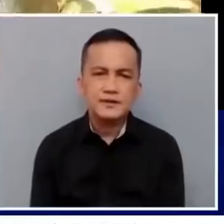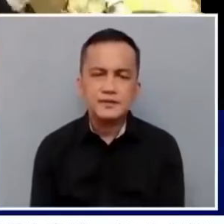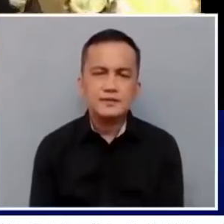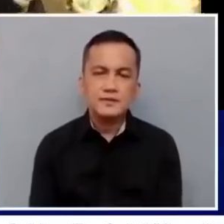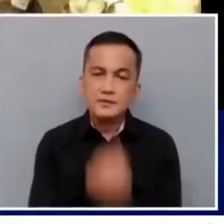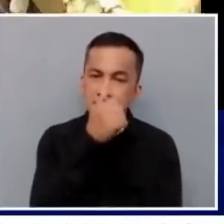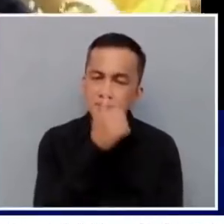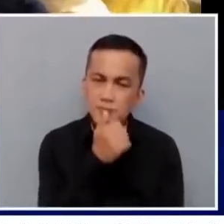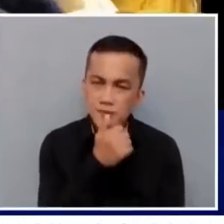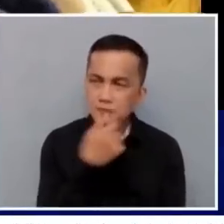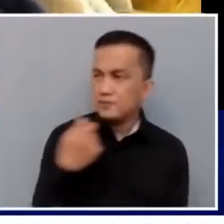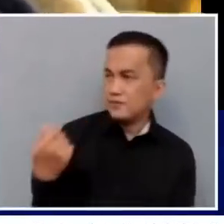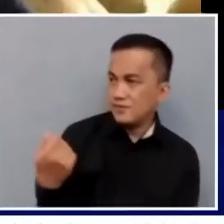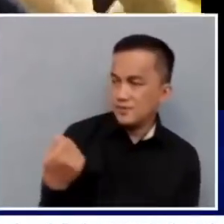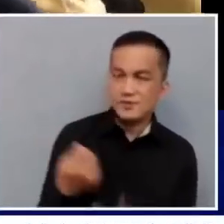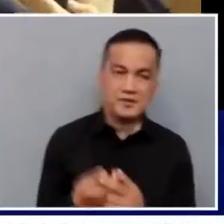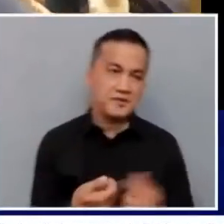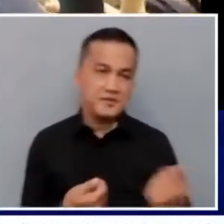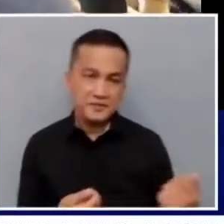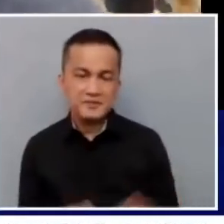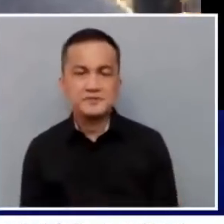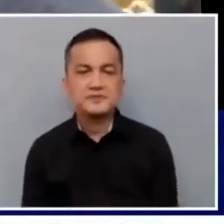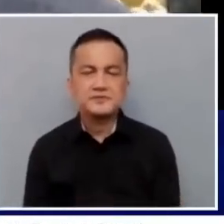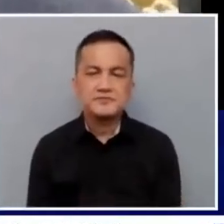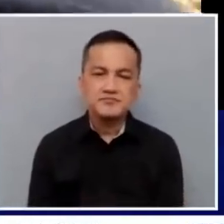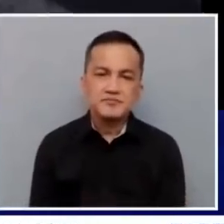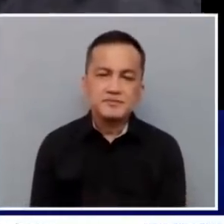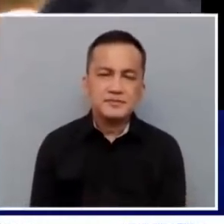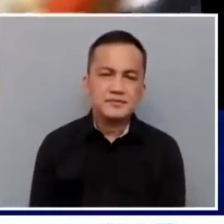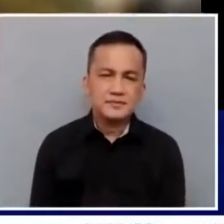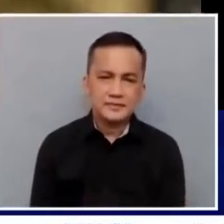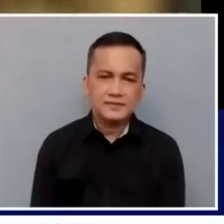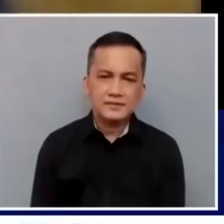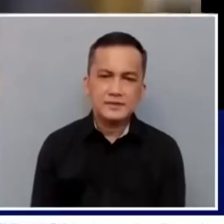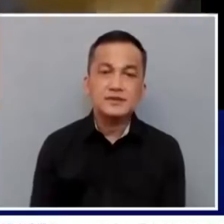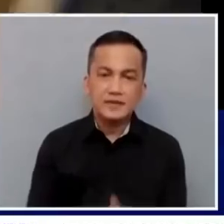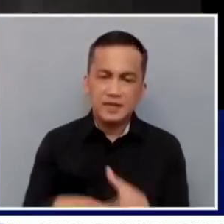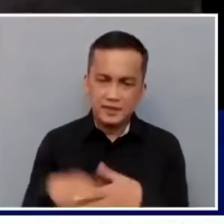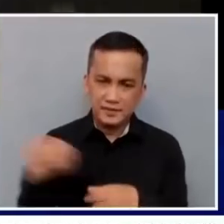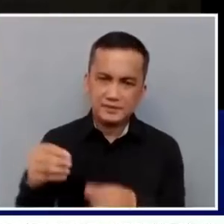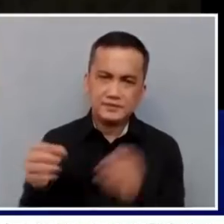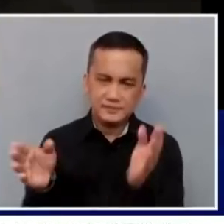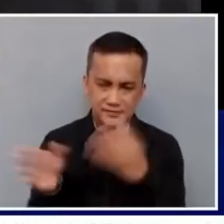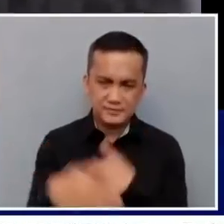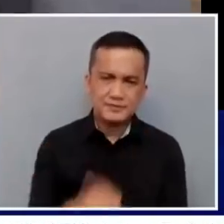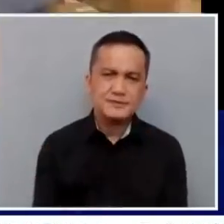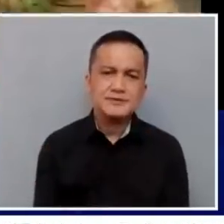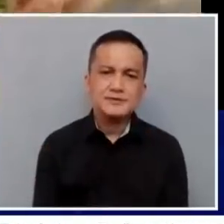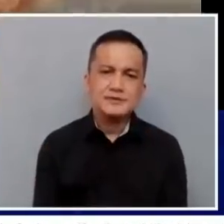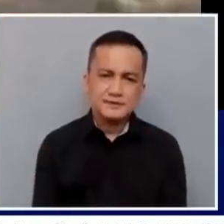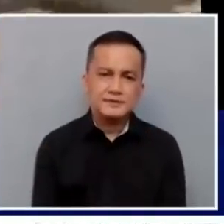nagpo-post para sa mga selfie. Sa labas naman ang presinto. Kumbaga talagang huminto siya.